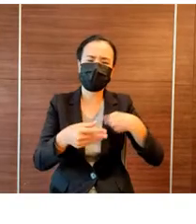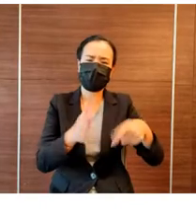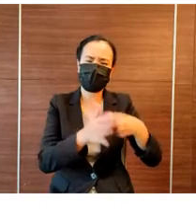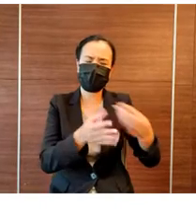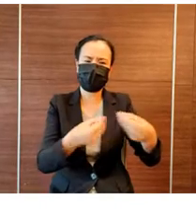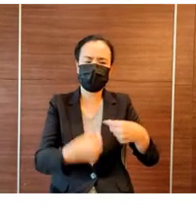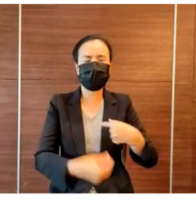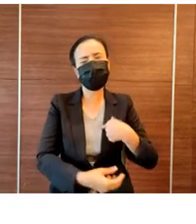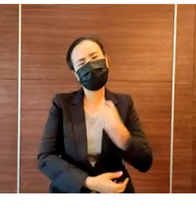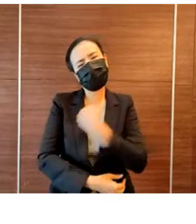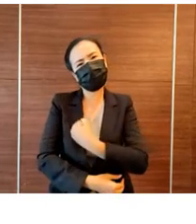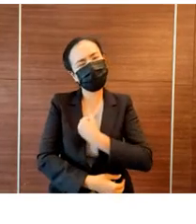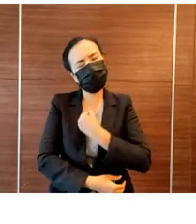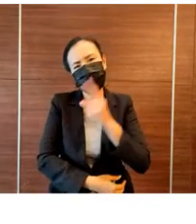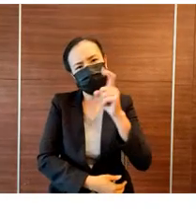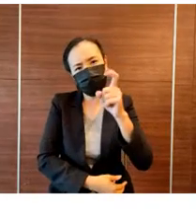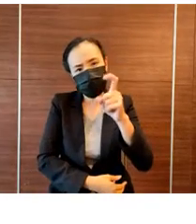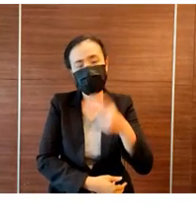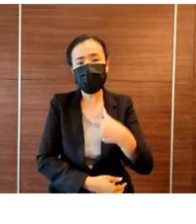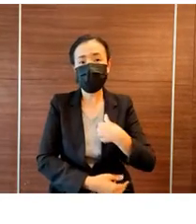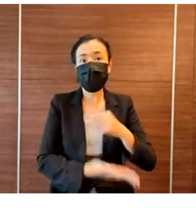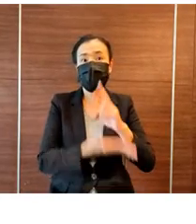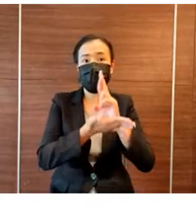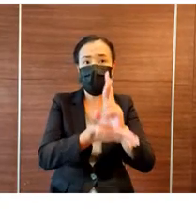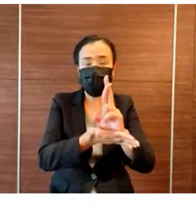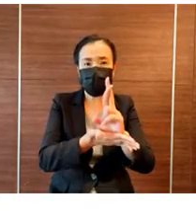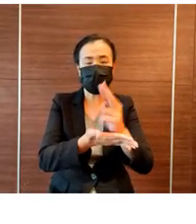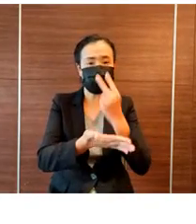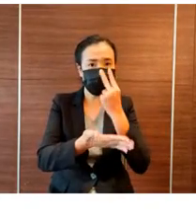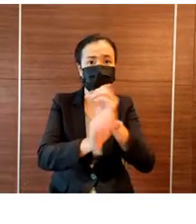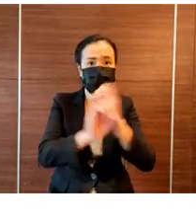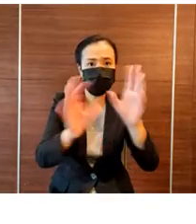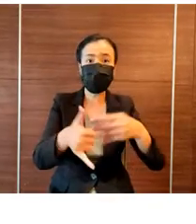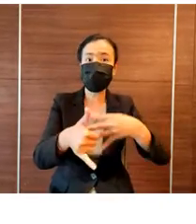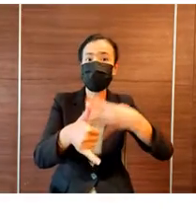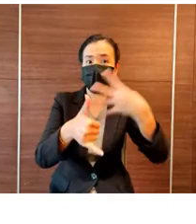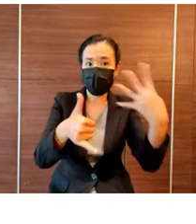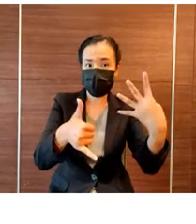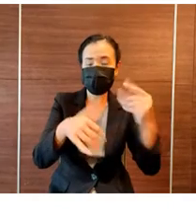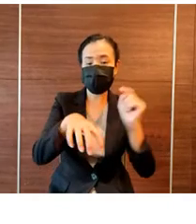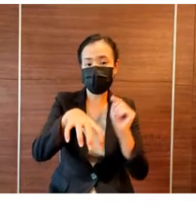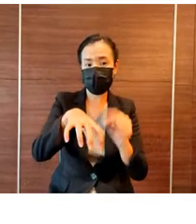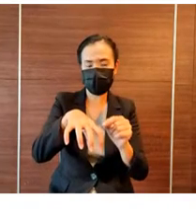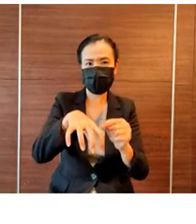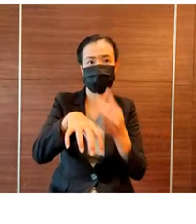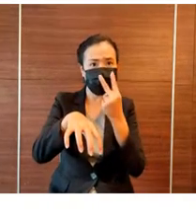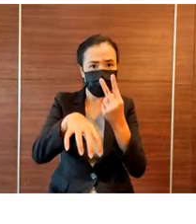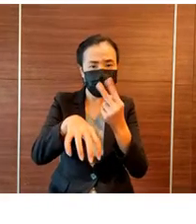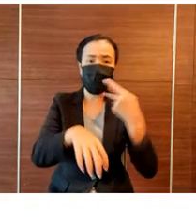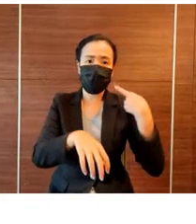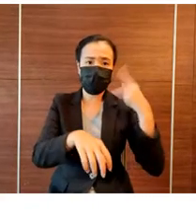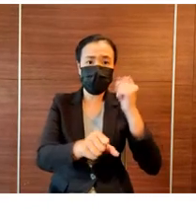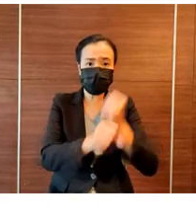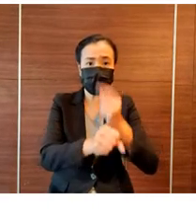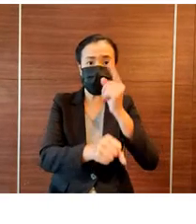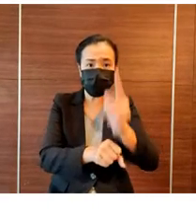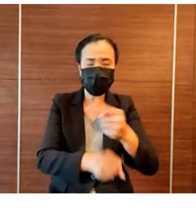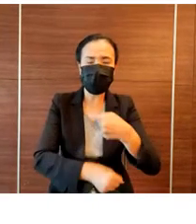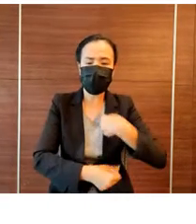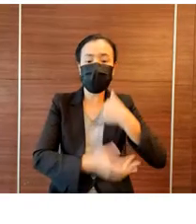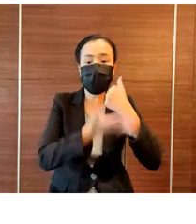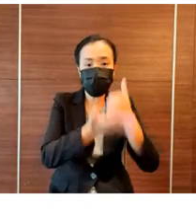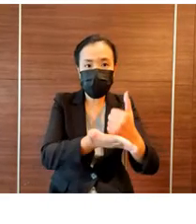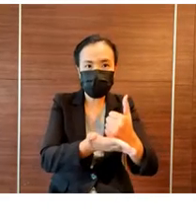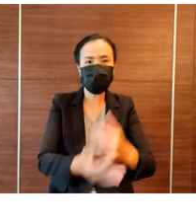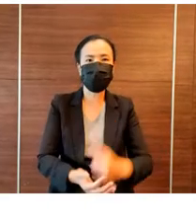วมันรู้สึกเฟลมากแล้วพอมันได้รางวัลแล้วทำมันเป็นรูปธรรมด้วยอย่างฟ้าสีลุงเองก็เห็นว่ามันเอ้ยมันเกิดประโยชน์แล้วเราก็ได้ไปช่วย